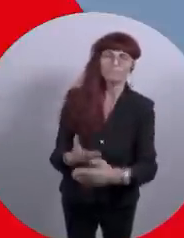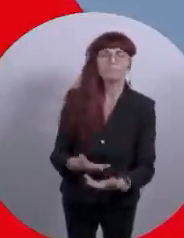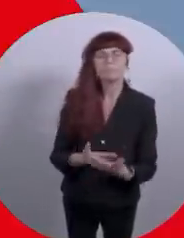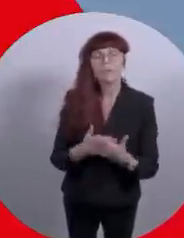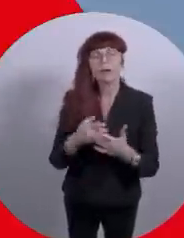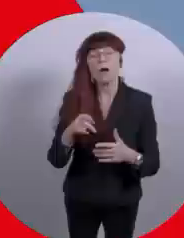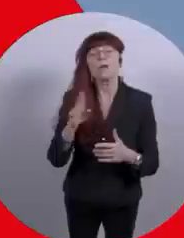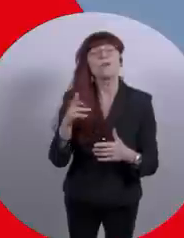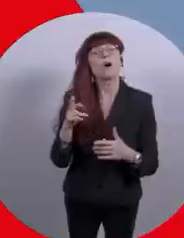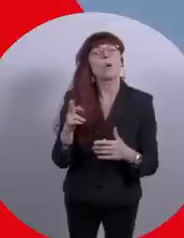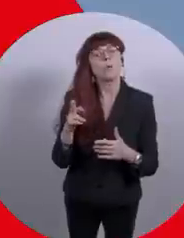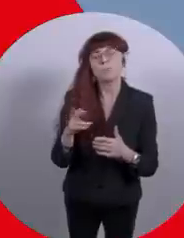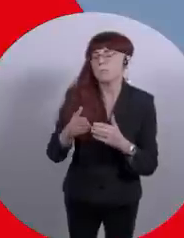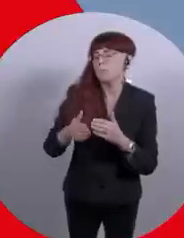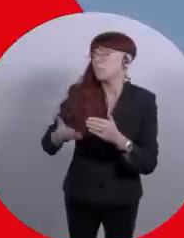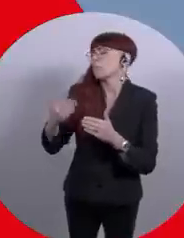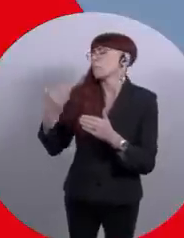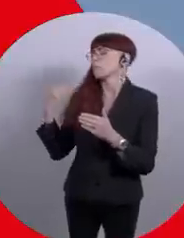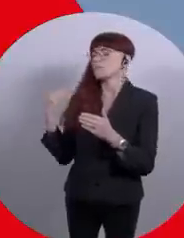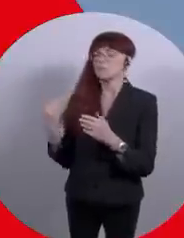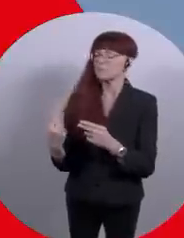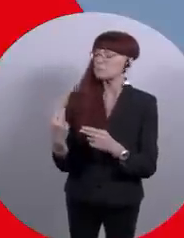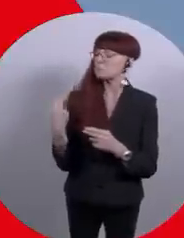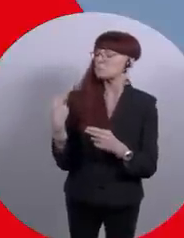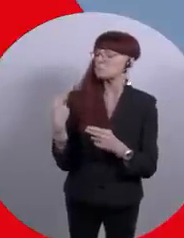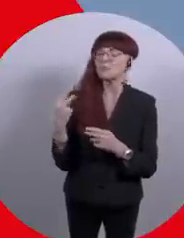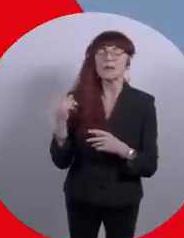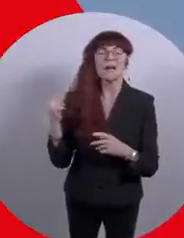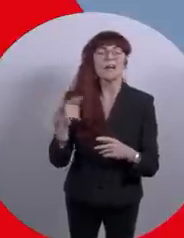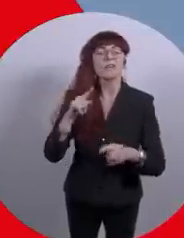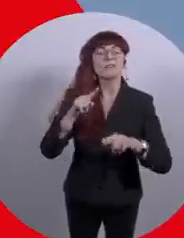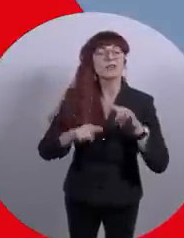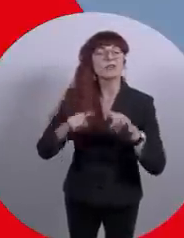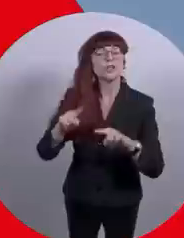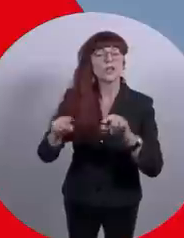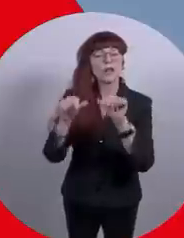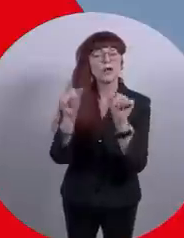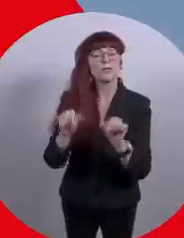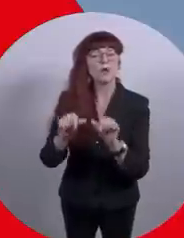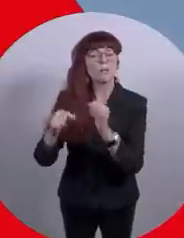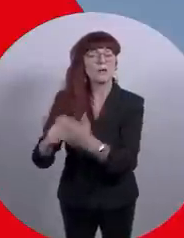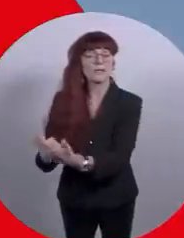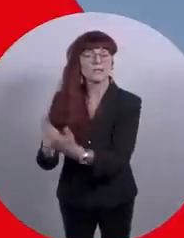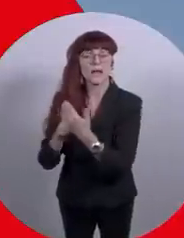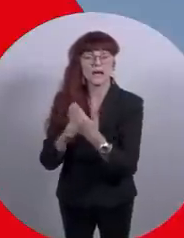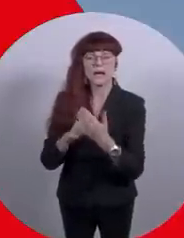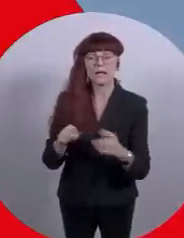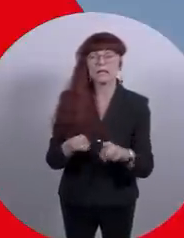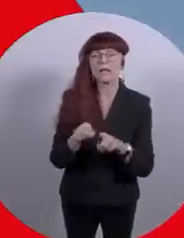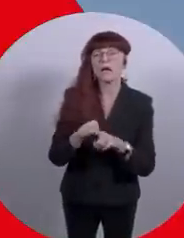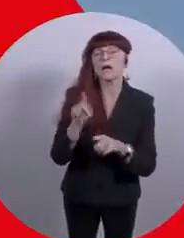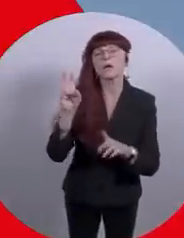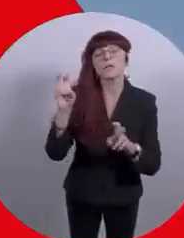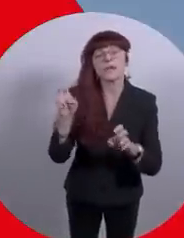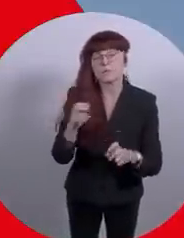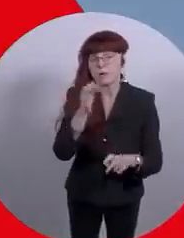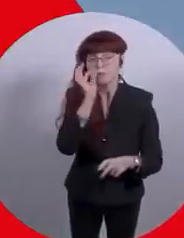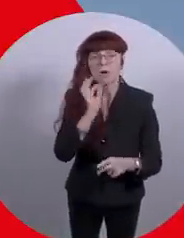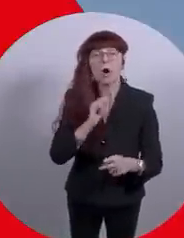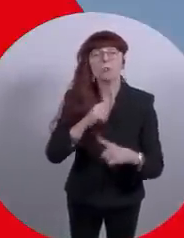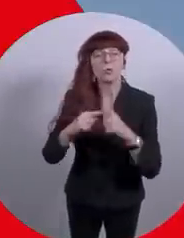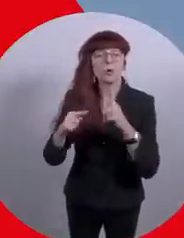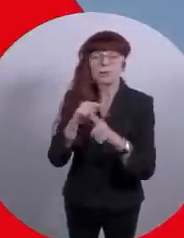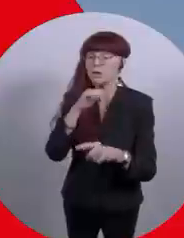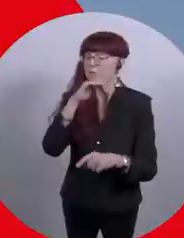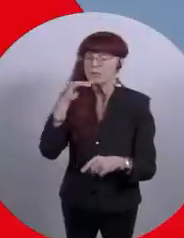doch immer wieder untergekommen ist das verschiedene Darstellungen vor allem auch was den Hans Peter und Frauenpolitik betrifft nicht richtig